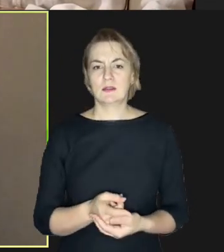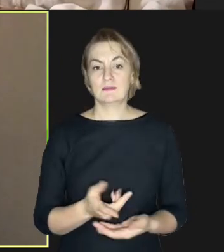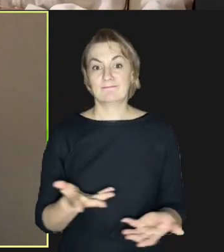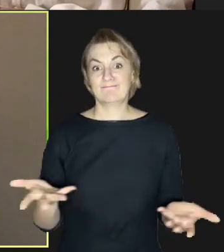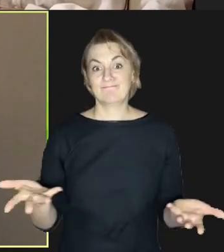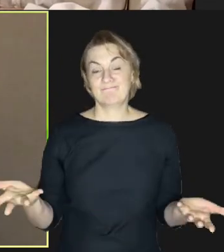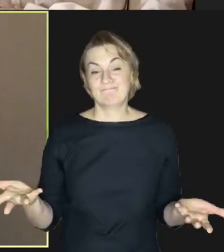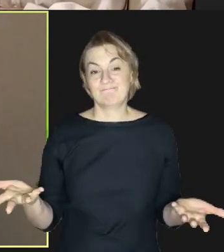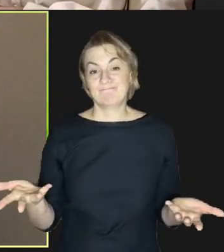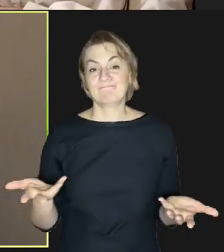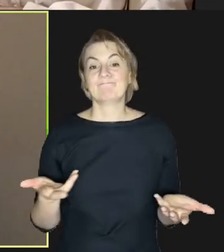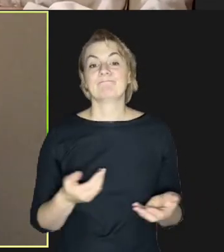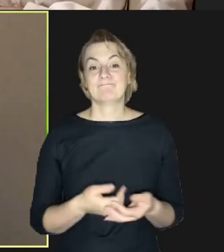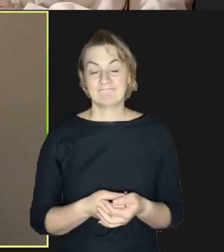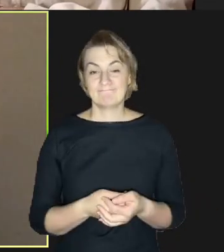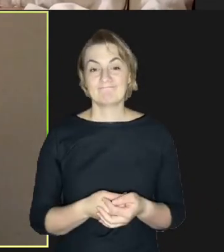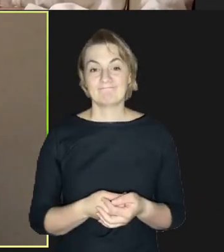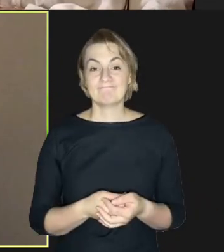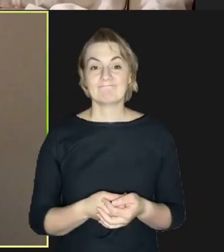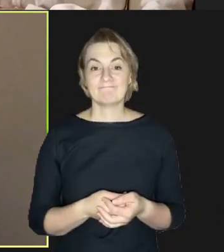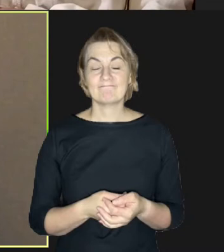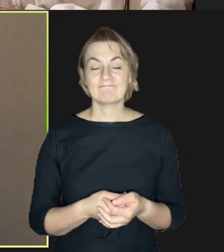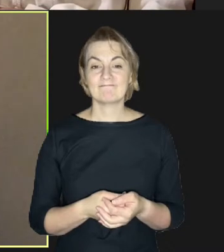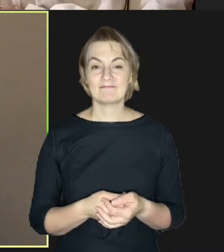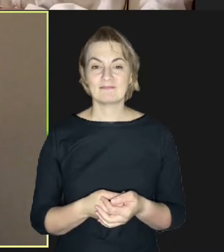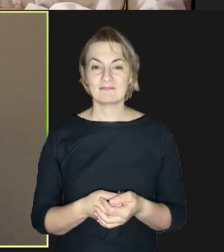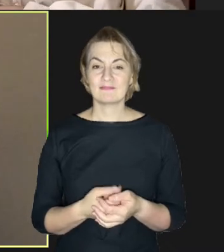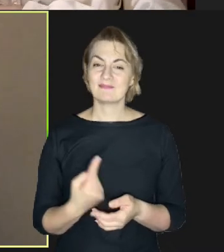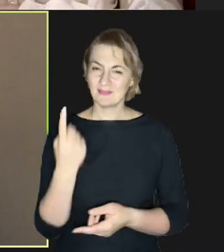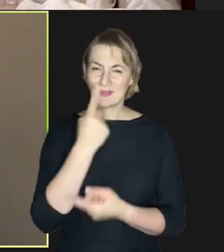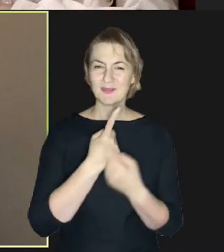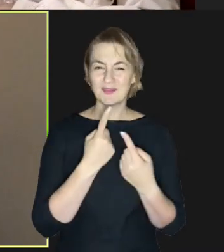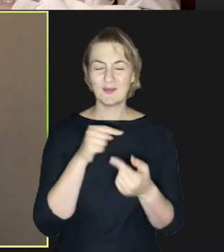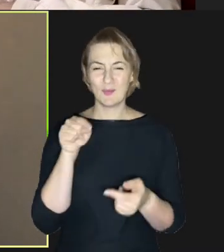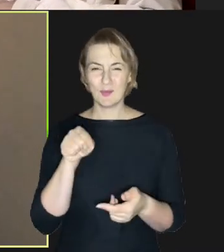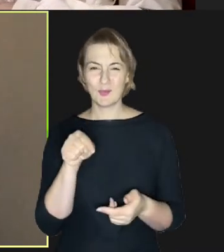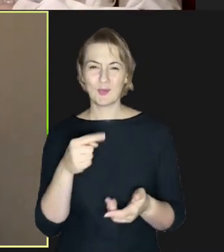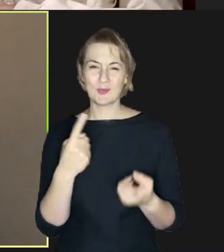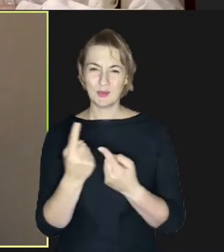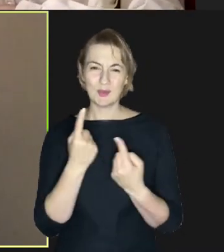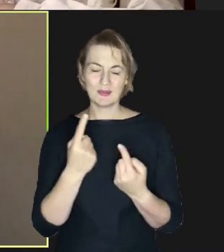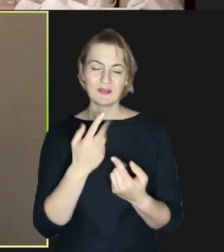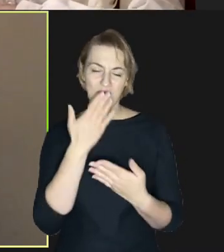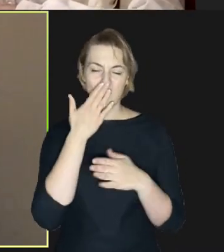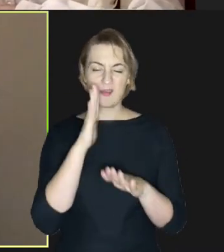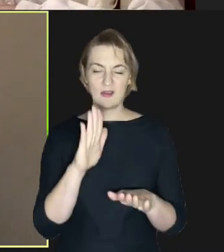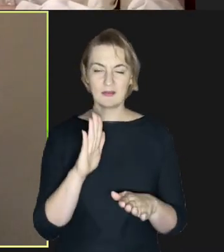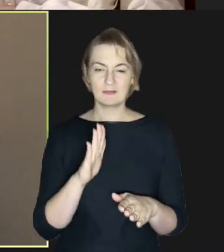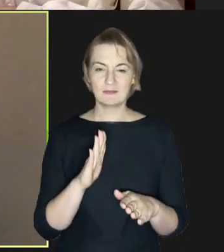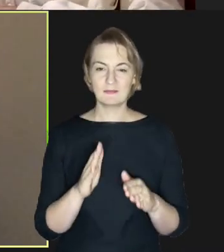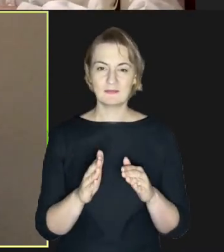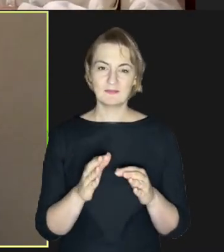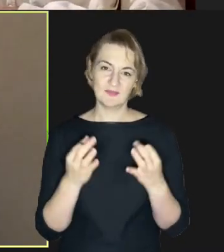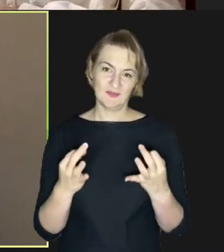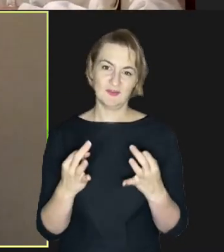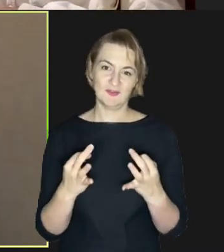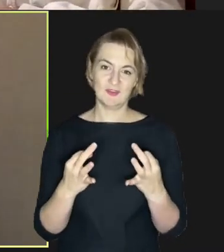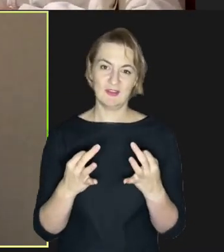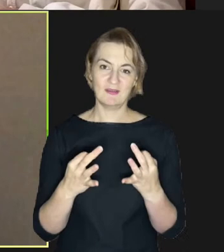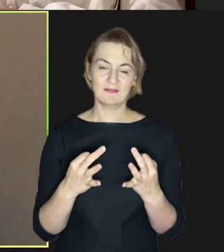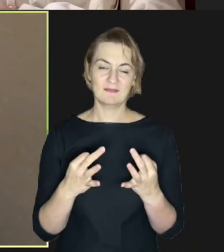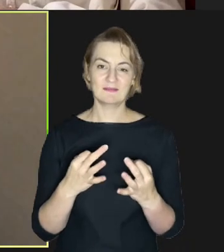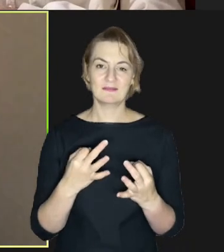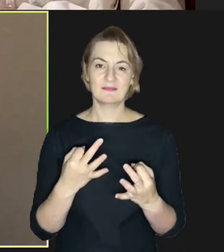i ja myślę, że ta sytuacja dobrze ilustruje w tej chwili to, co się